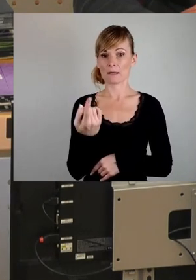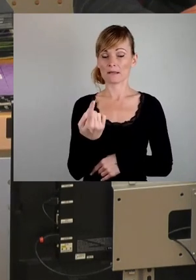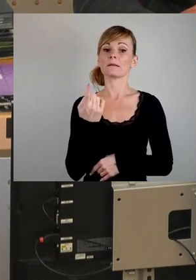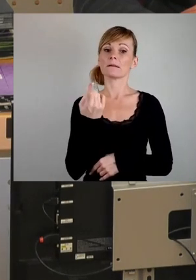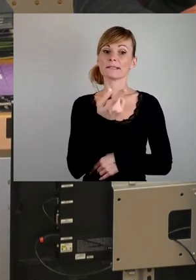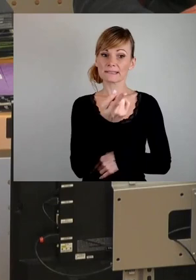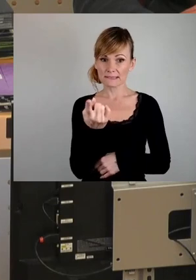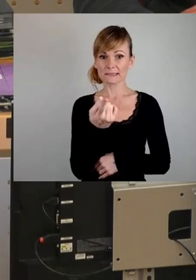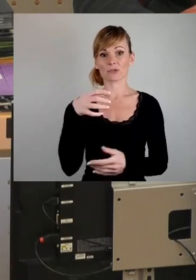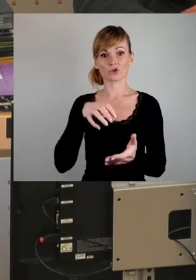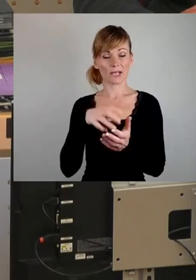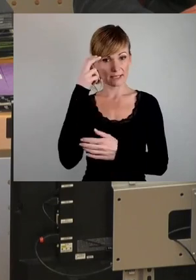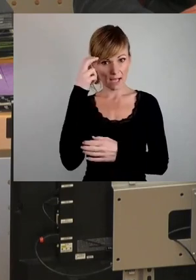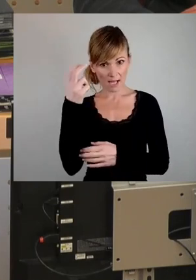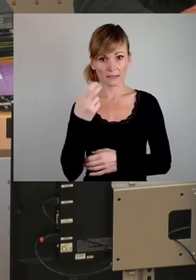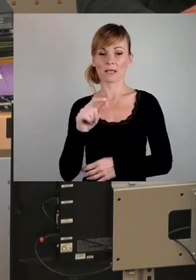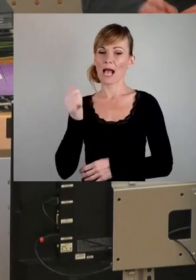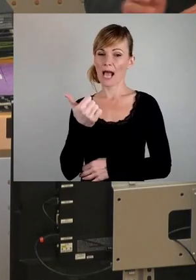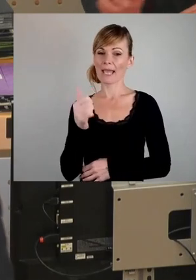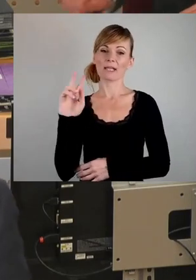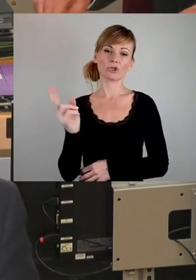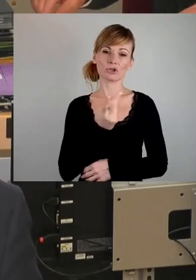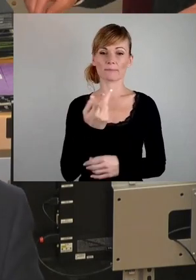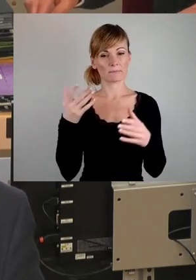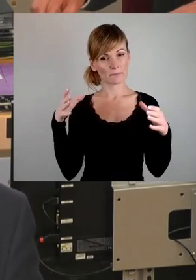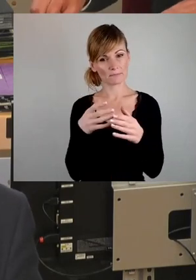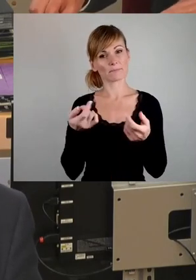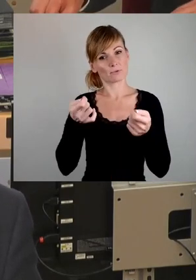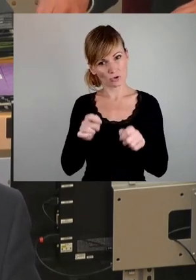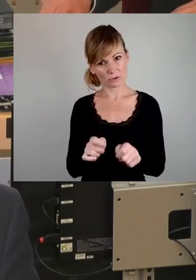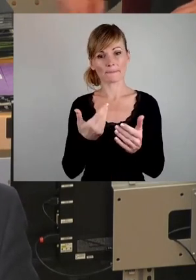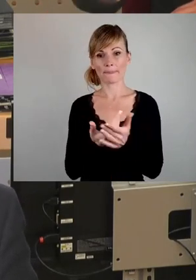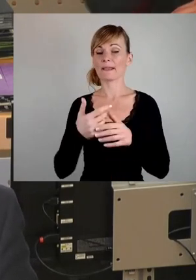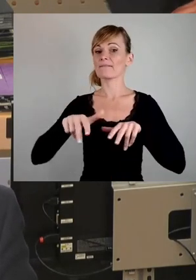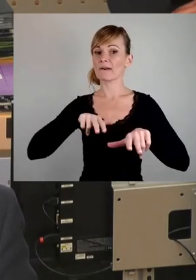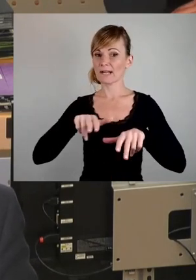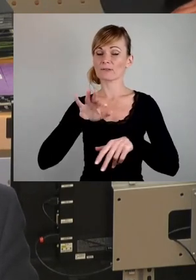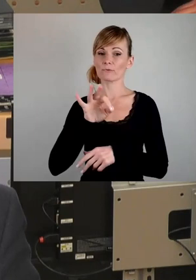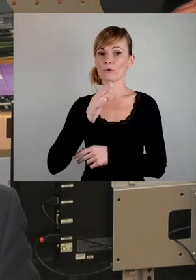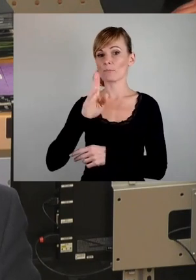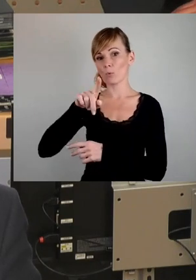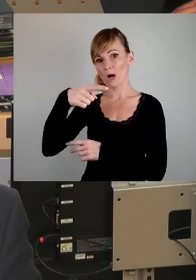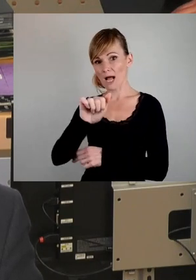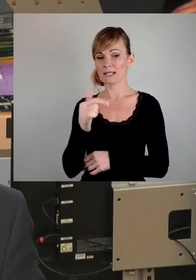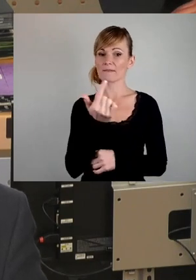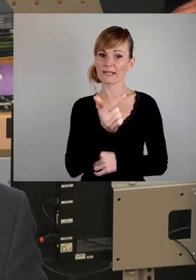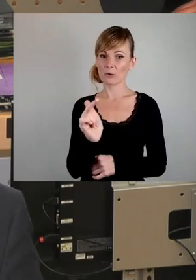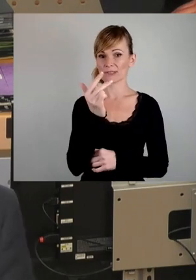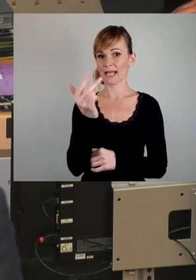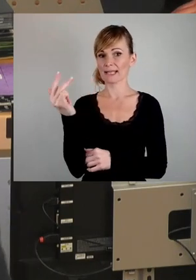Stadtrat einstimmig beschlossen, dass die Verwaltung eine Bewerbung für die BUGA 2033